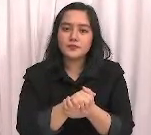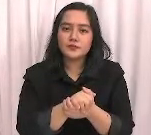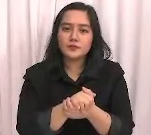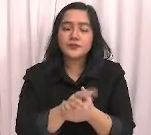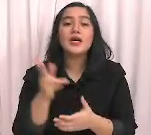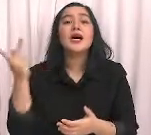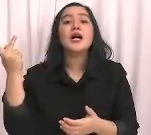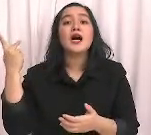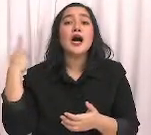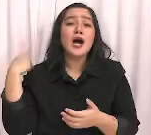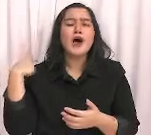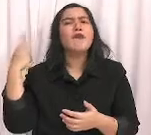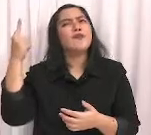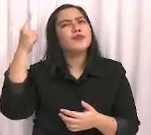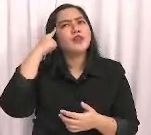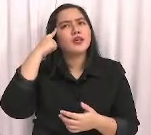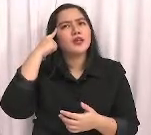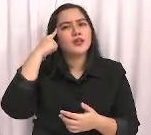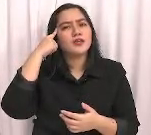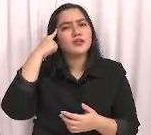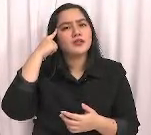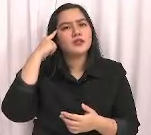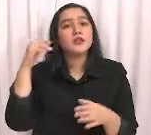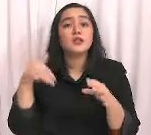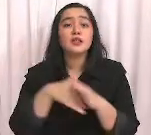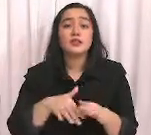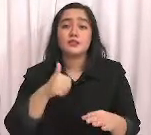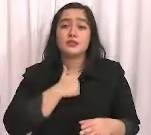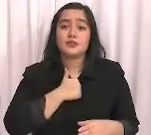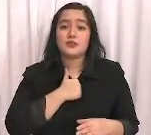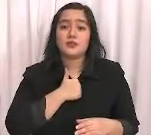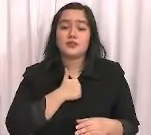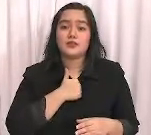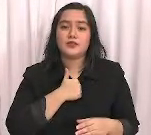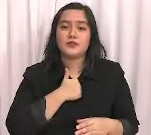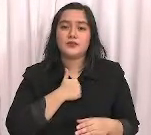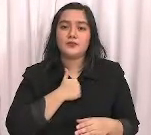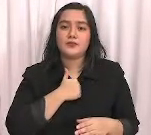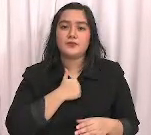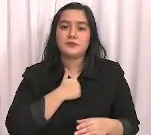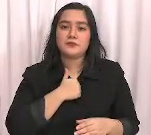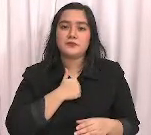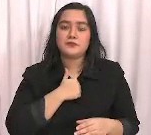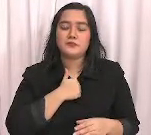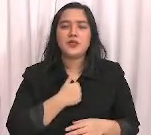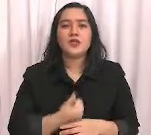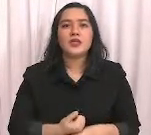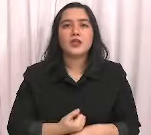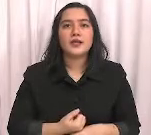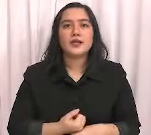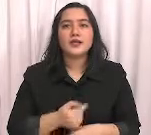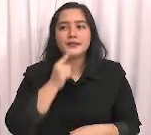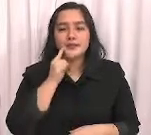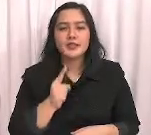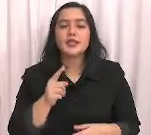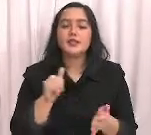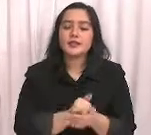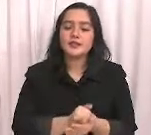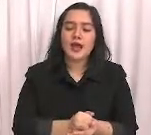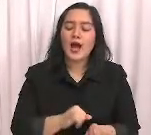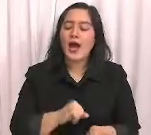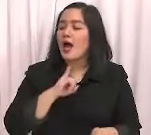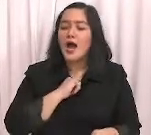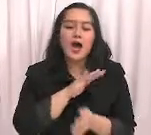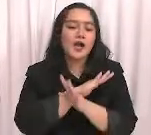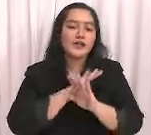ng konsepto, magkaisipan sa kanyang sarili at sabihin niya, hindi ko ipapahamak ang aking asawa. Like, in other